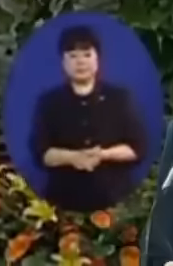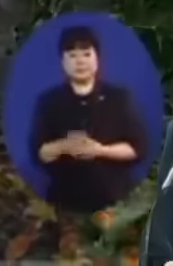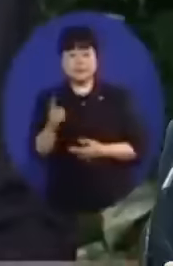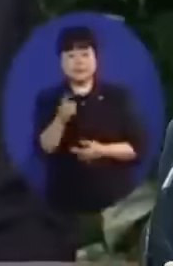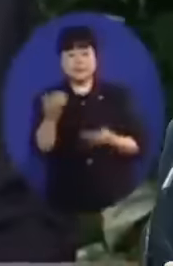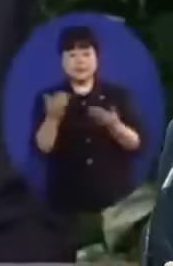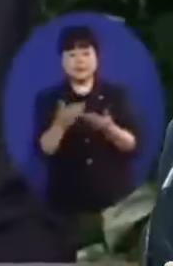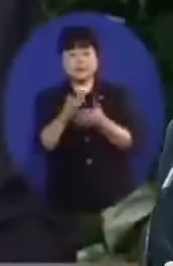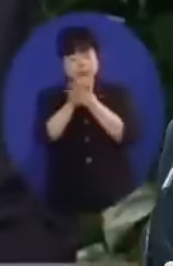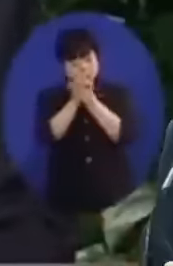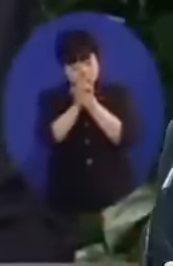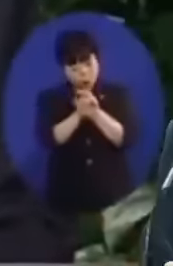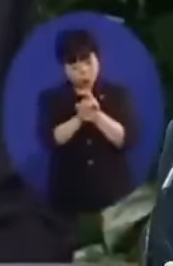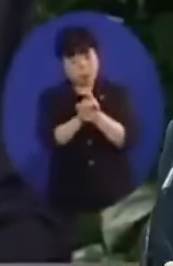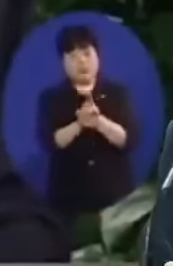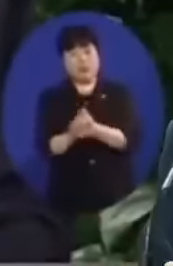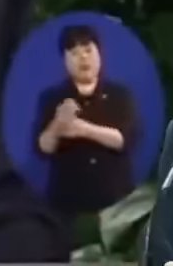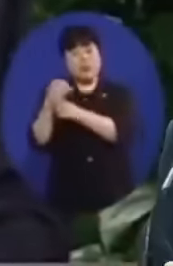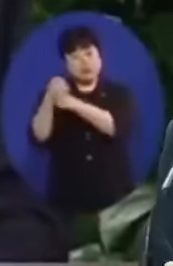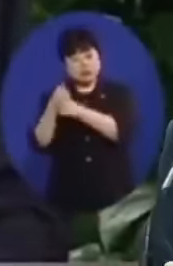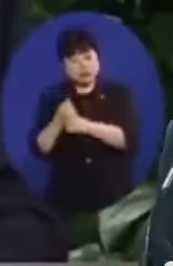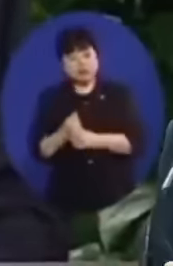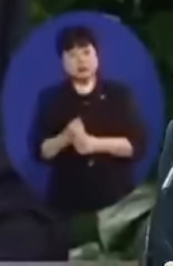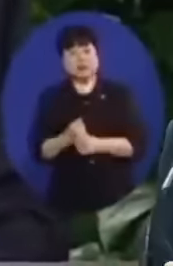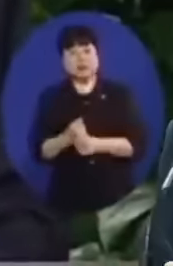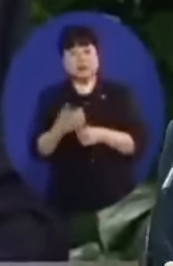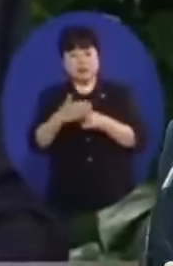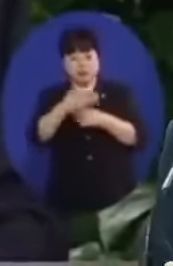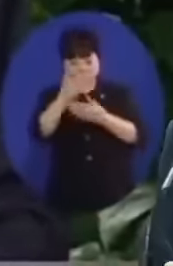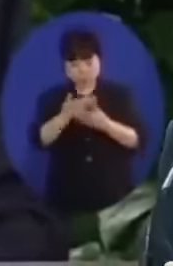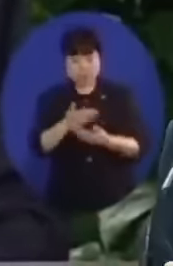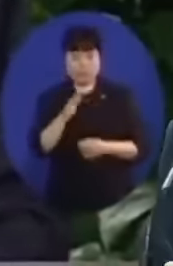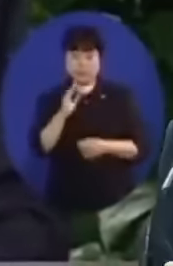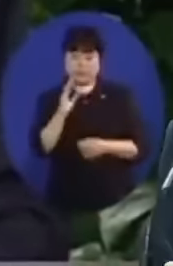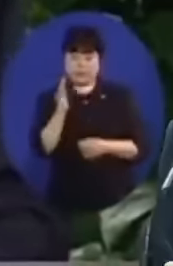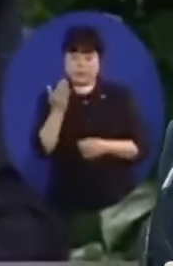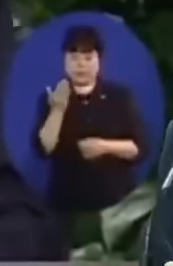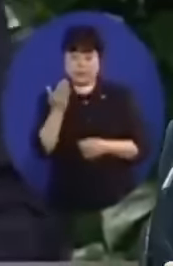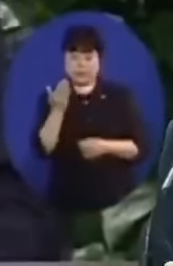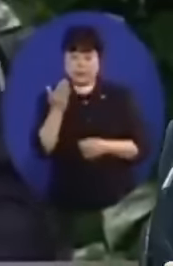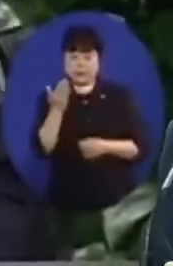어떤 일인지 기도하고 의지할 수 있고 도움을 청할 수가 있지 않습니까?